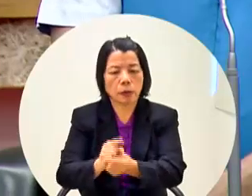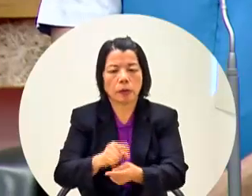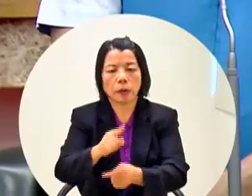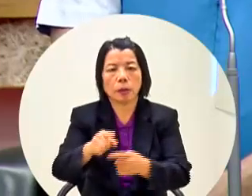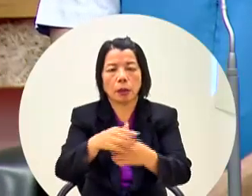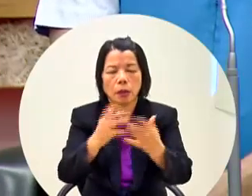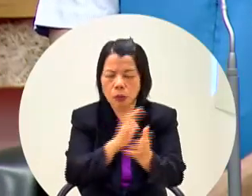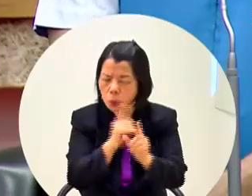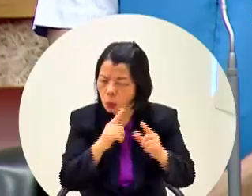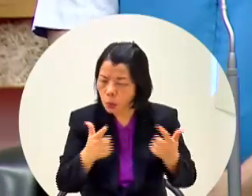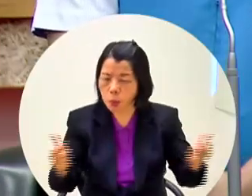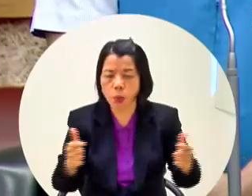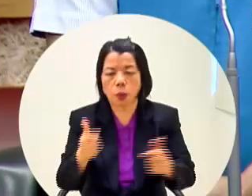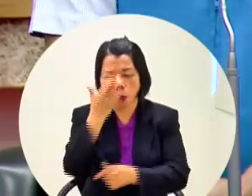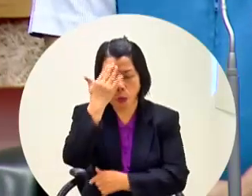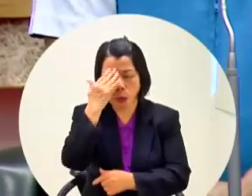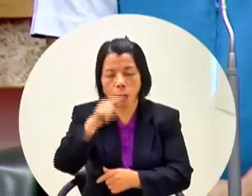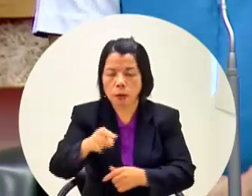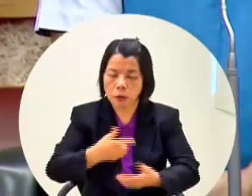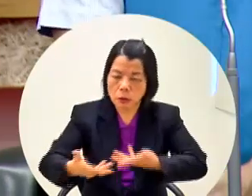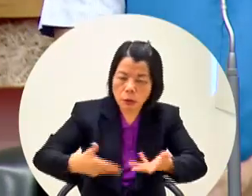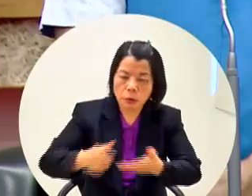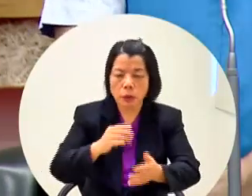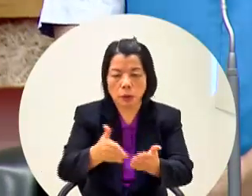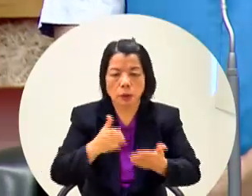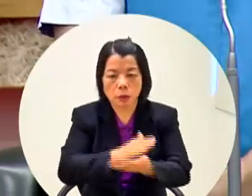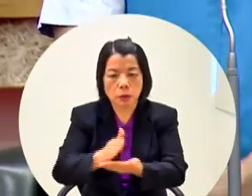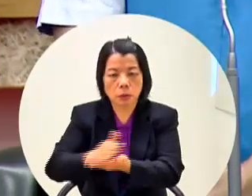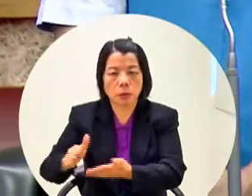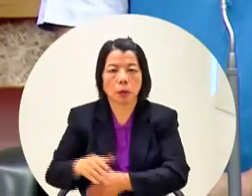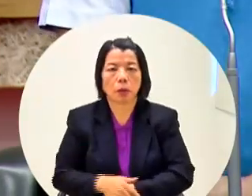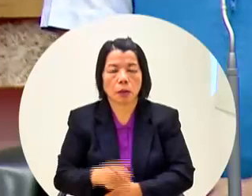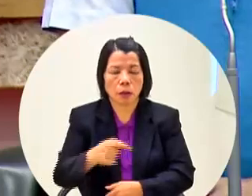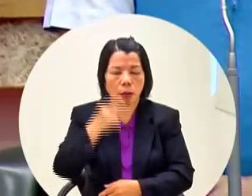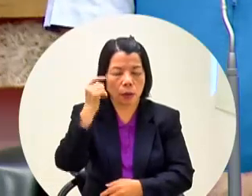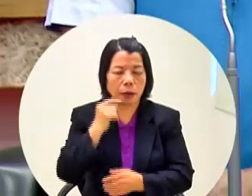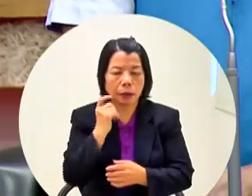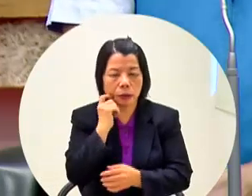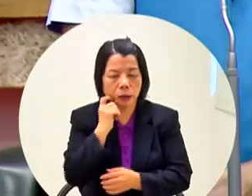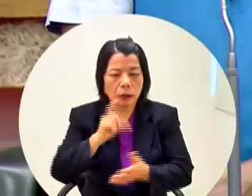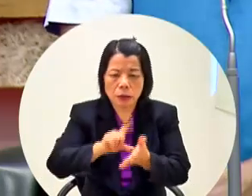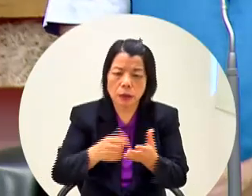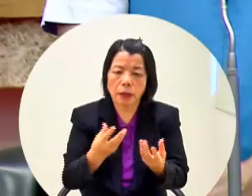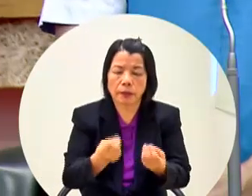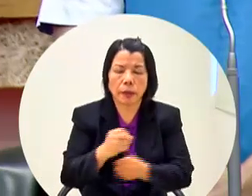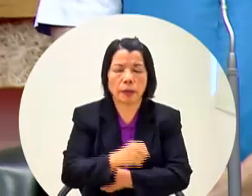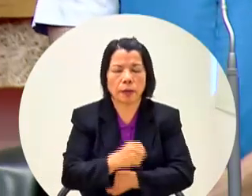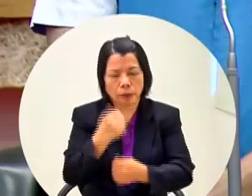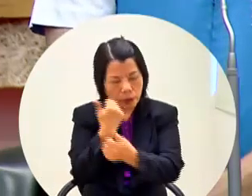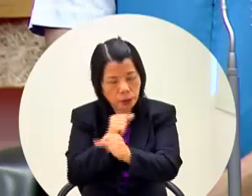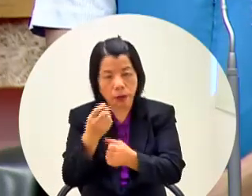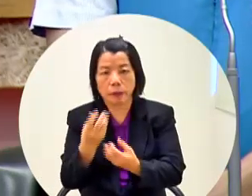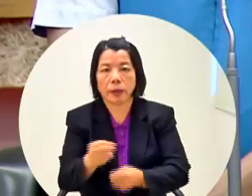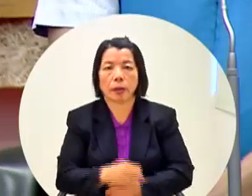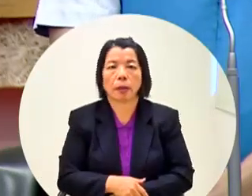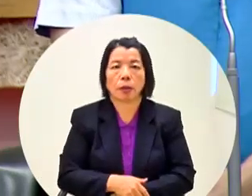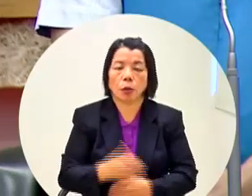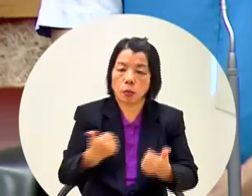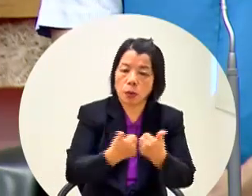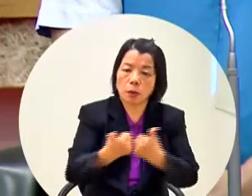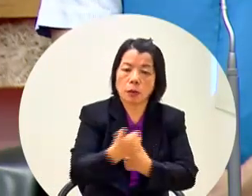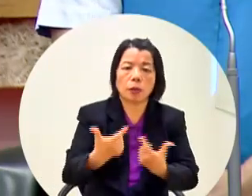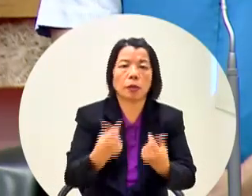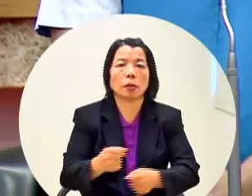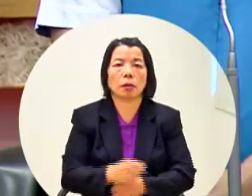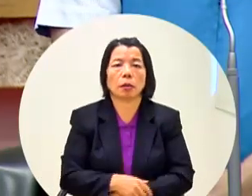建议啦，或者是说很多突发状况，很难有时间思考。不好意思，我们民意代表比你开不